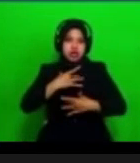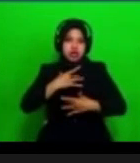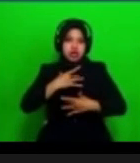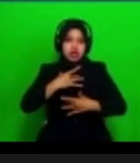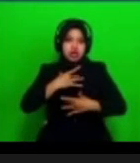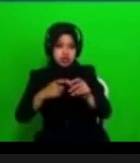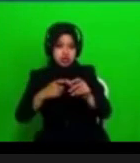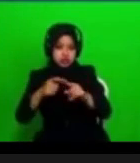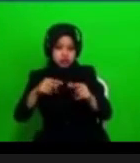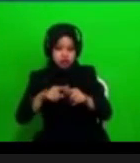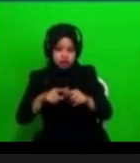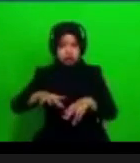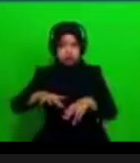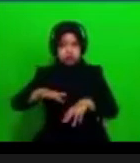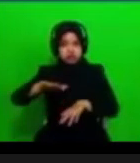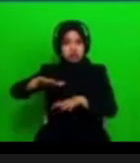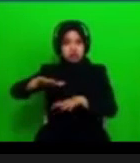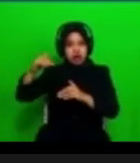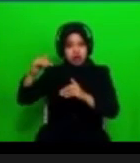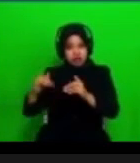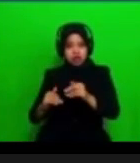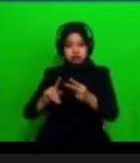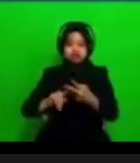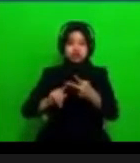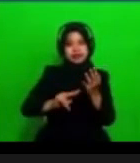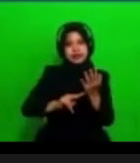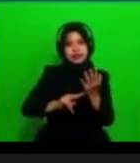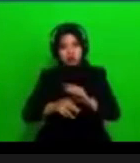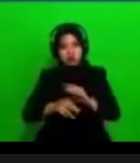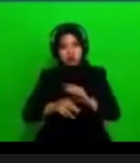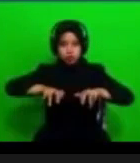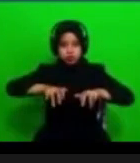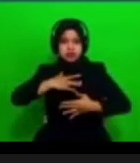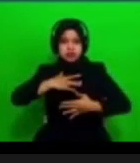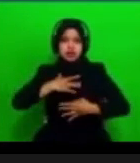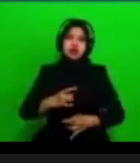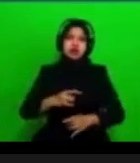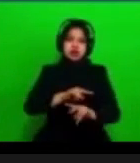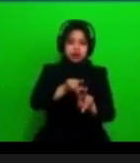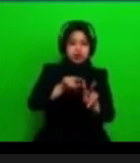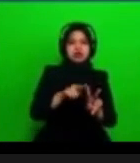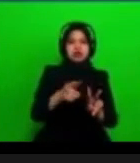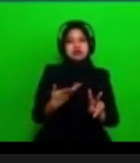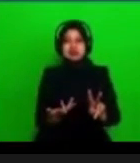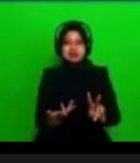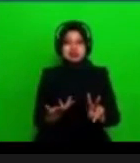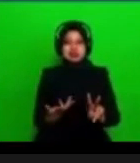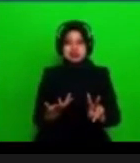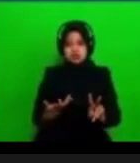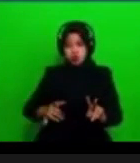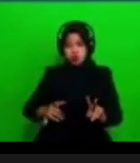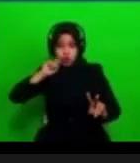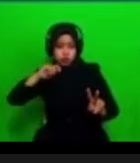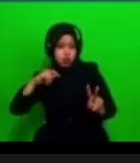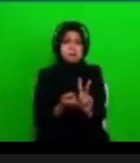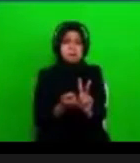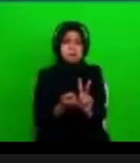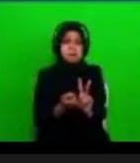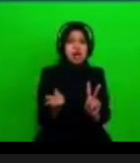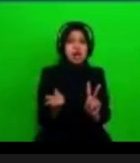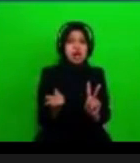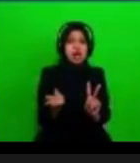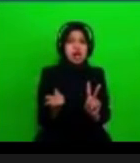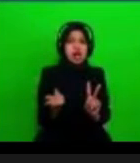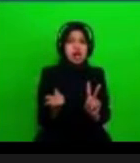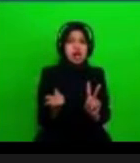dengan sastra dan seni, sedangkan saudaranya tertarik dalam teknologi dan komputer. Kita sebagai orang tua tentu tidak bisa memaksakan anak kita